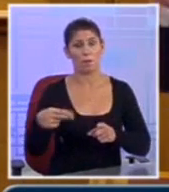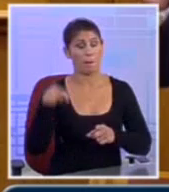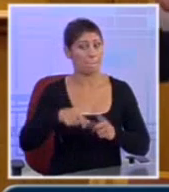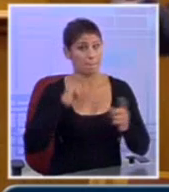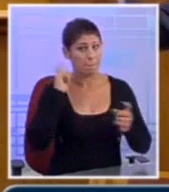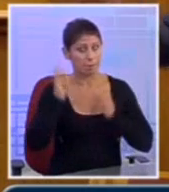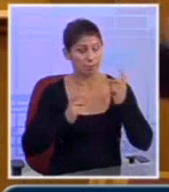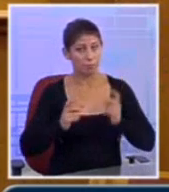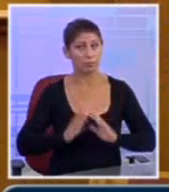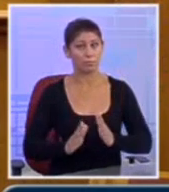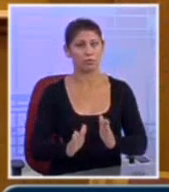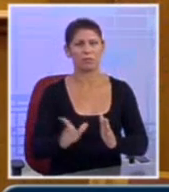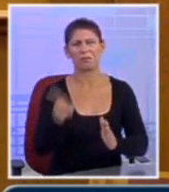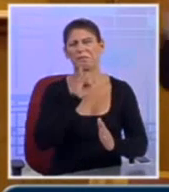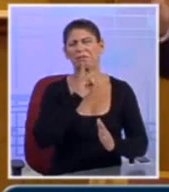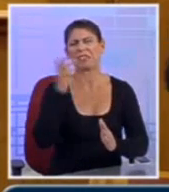ερώτημα πορευτήκατε,